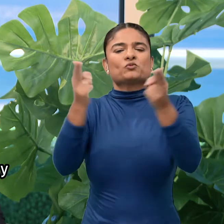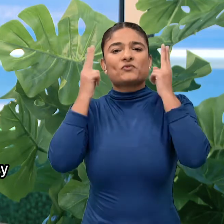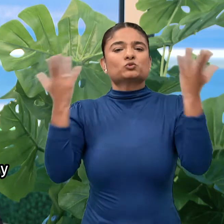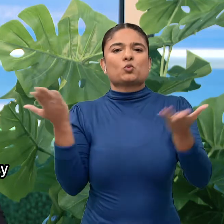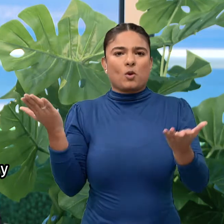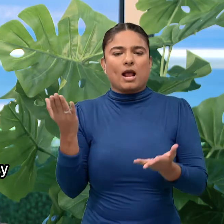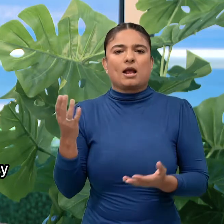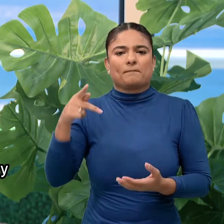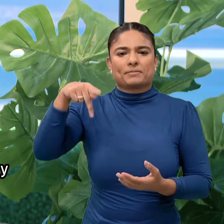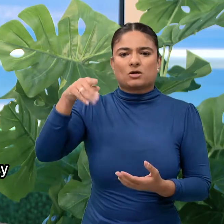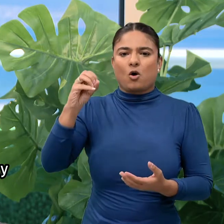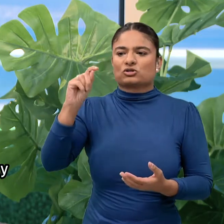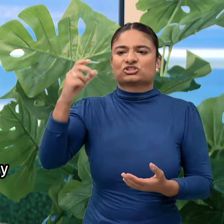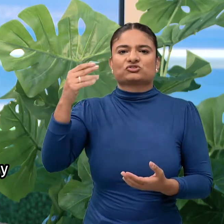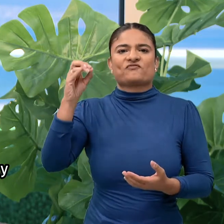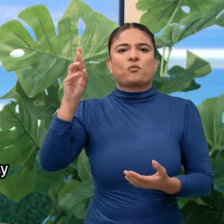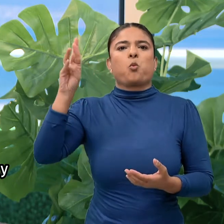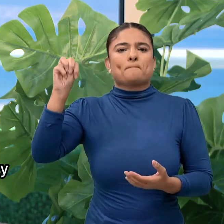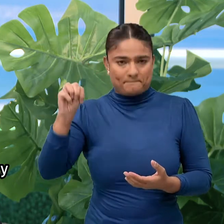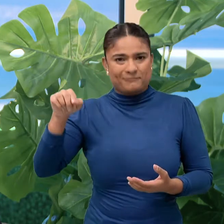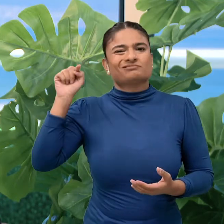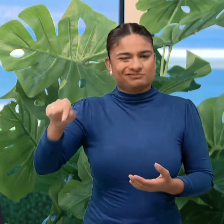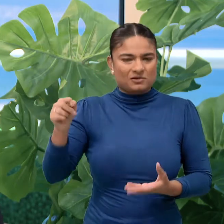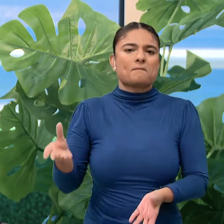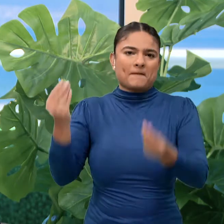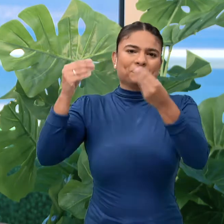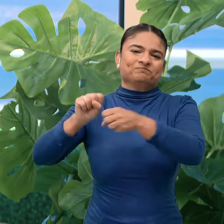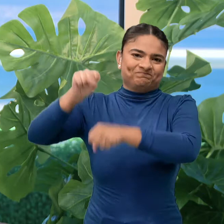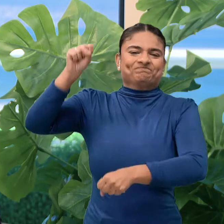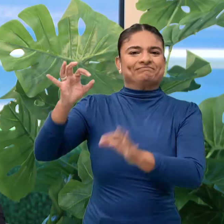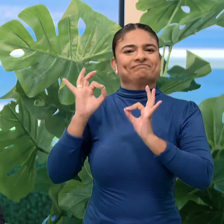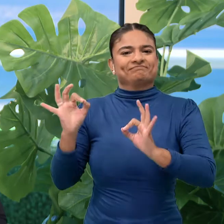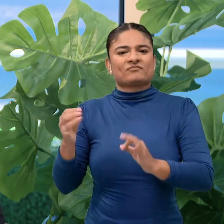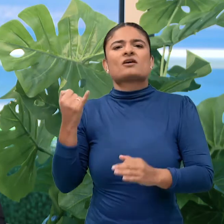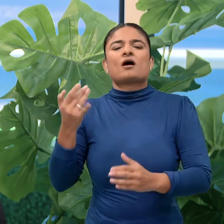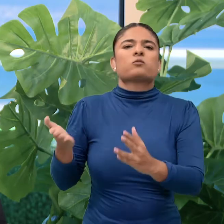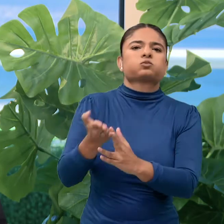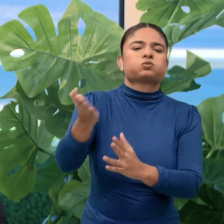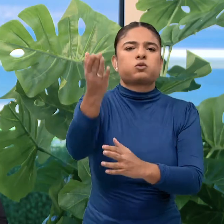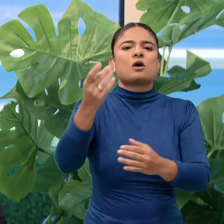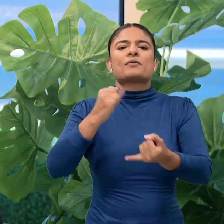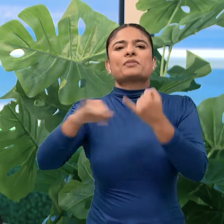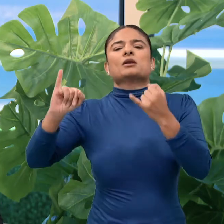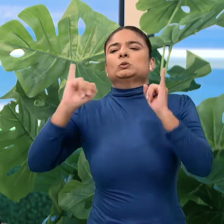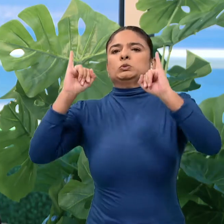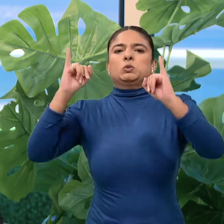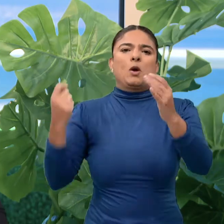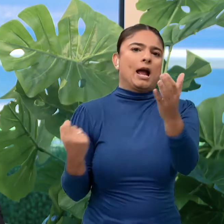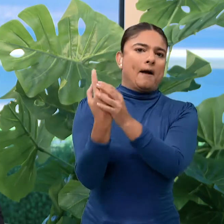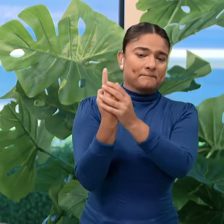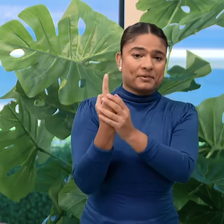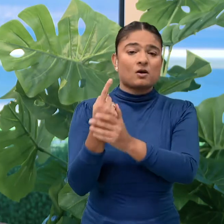aan die voormalige Potchefstroomse Universiteit voltooi het en haar weg in die koöperatiewe wêreld gevind het, was sy beseer